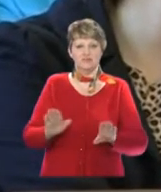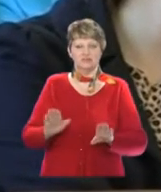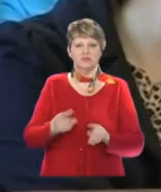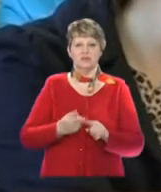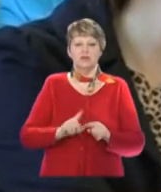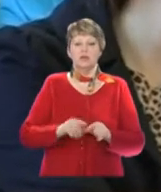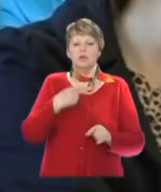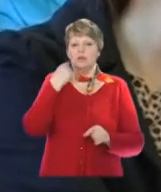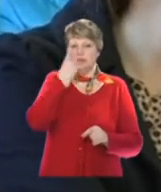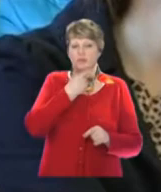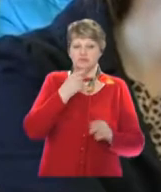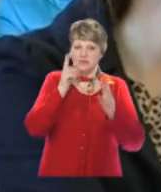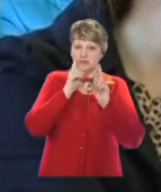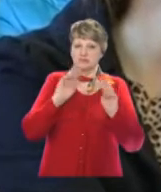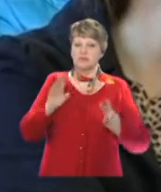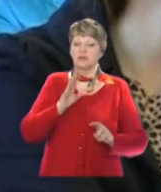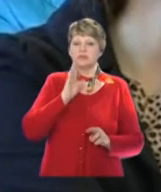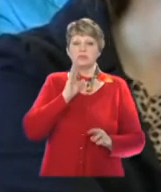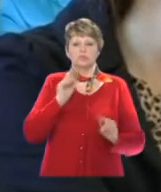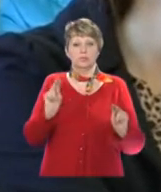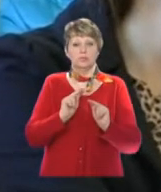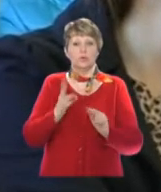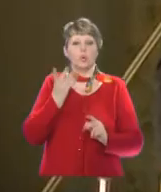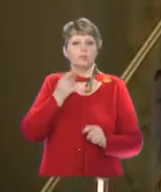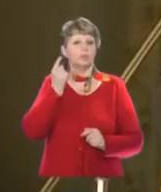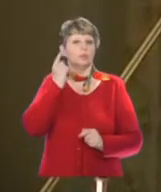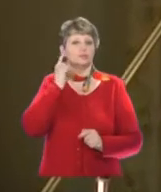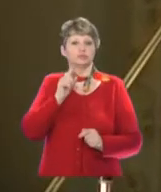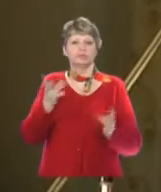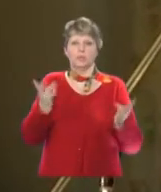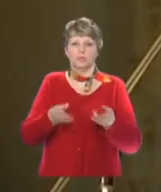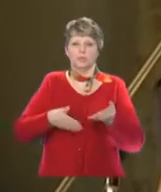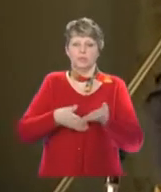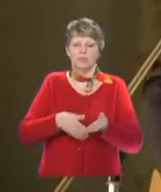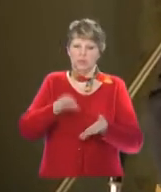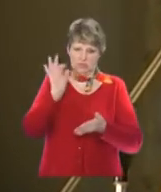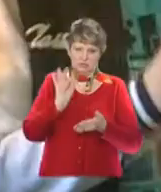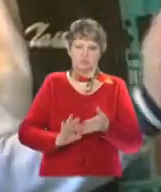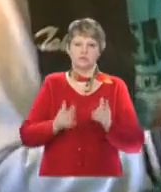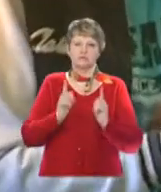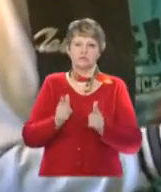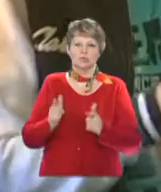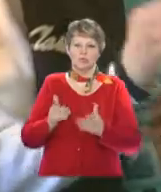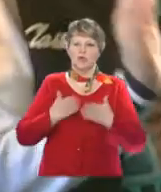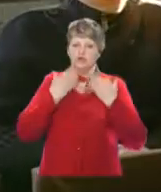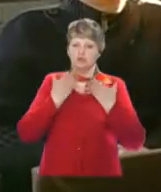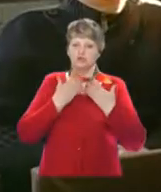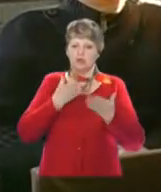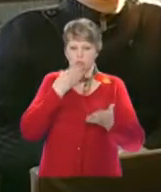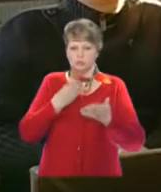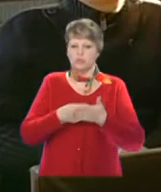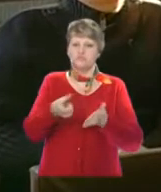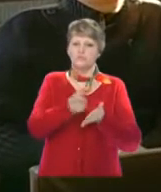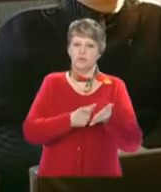Олексій Юрін особисто не знає викладача, але коли почув, що треба допомогти, одразу відгукнувся. Читав власну